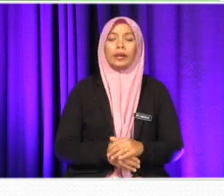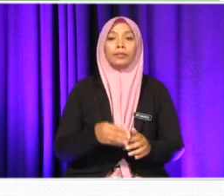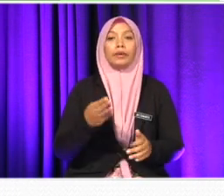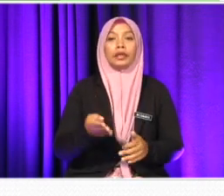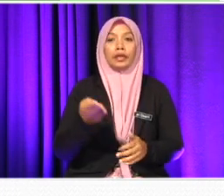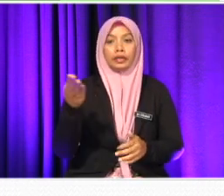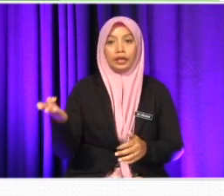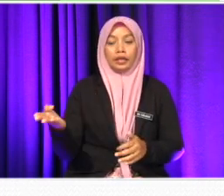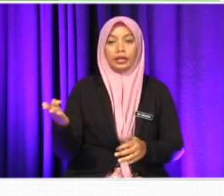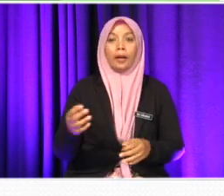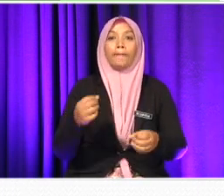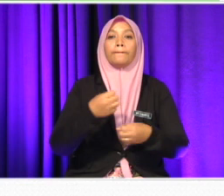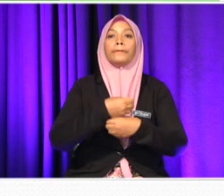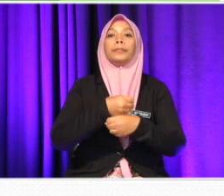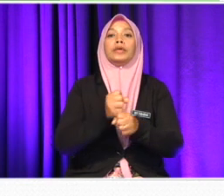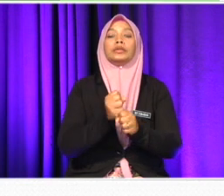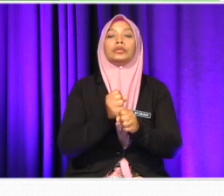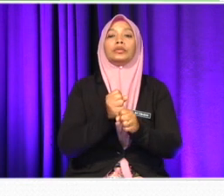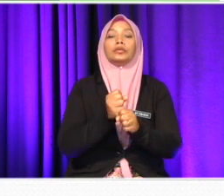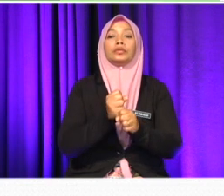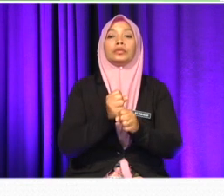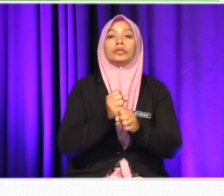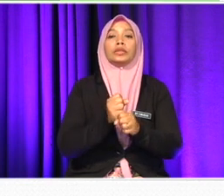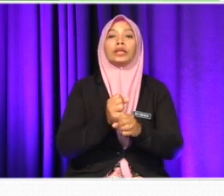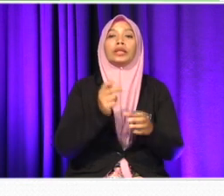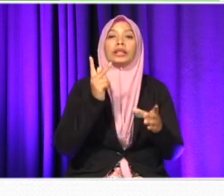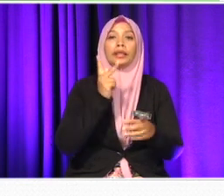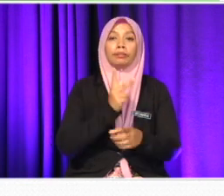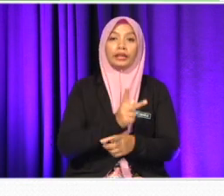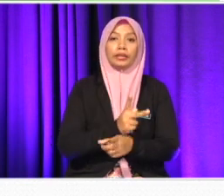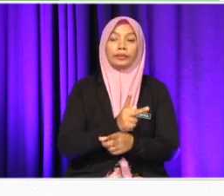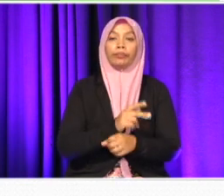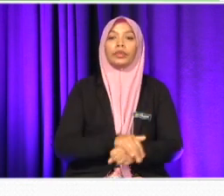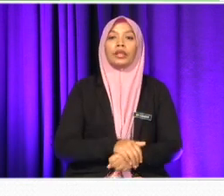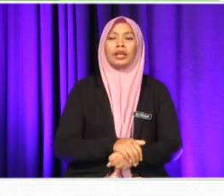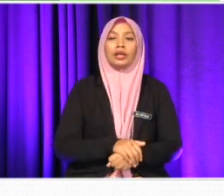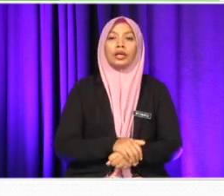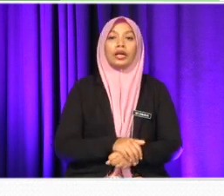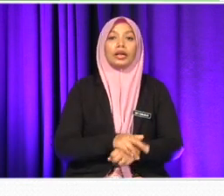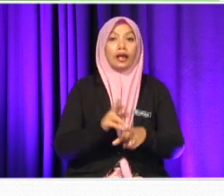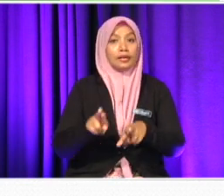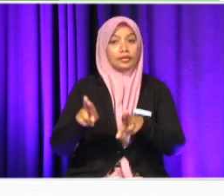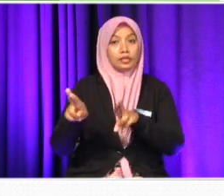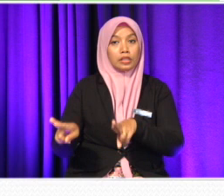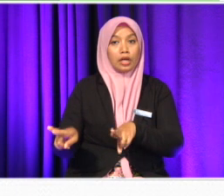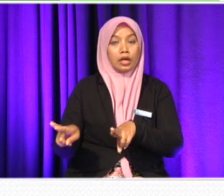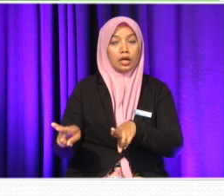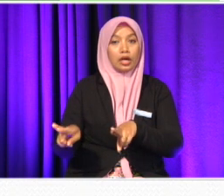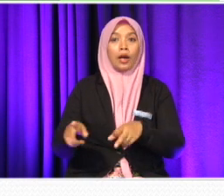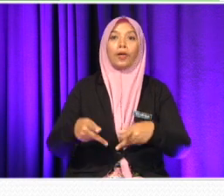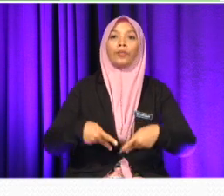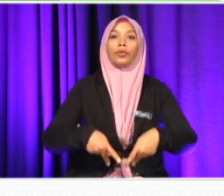atau bentuk berhikmatan kalau dipimpin penerangan dia perlulah lihat merancang Sete menjalankan proses